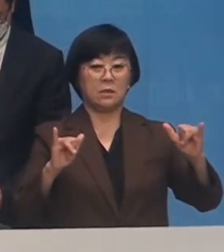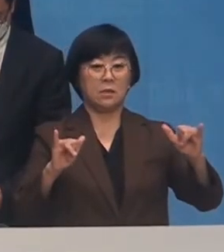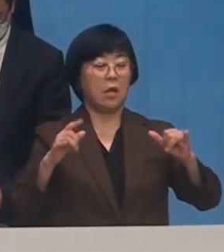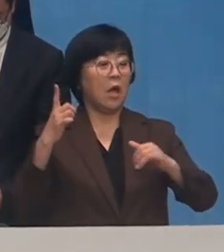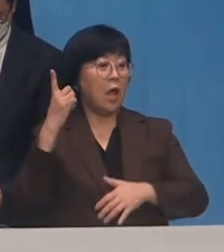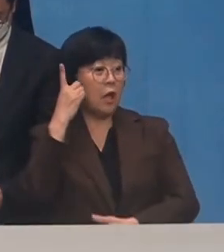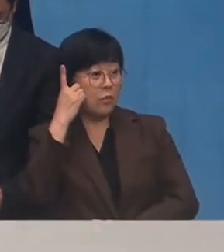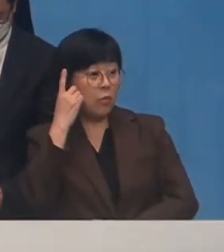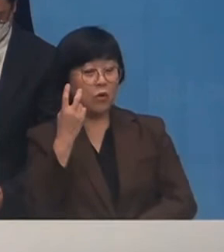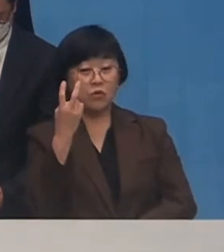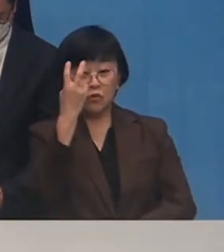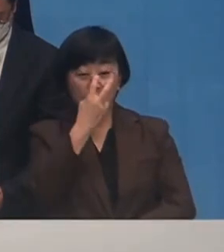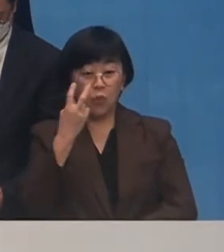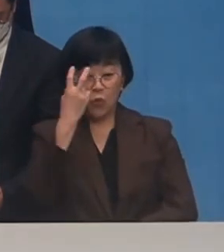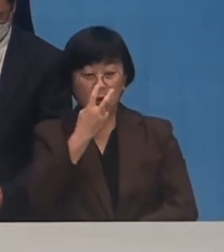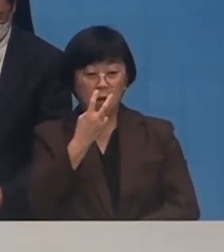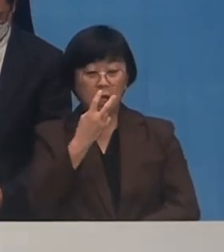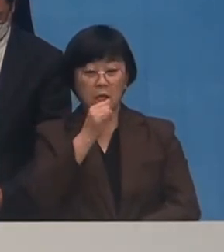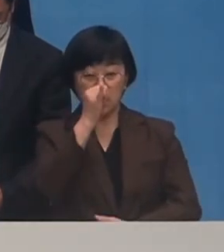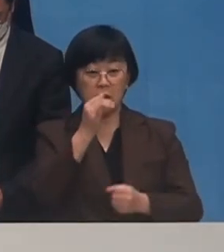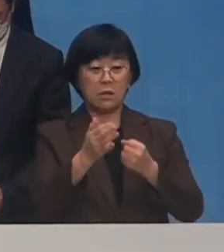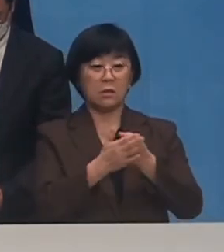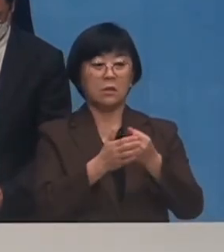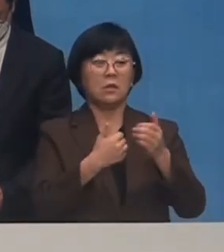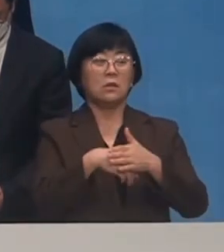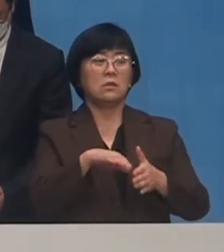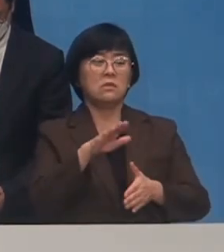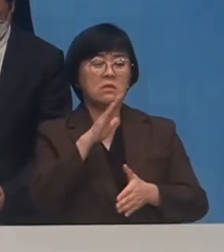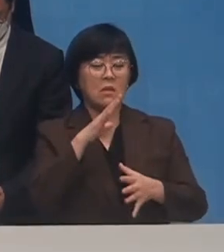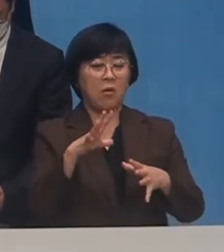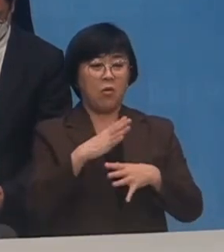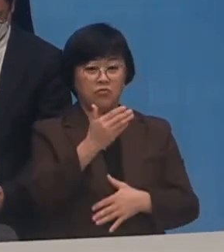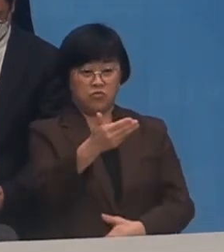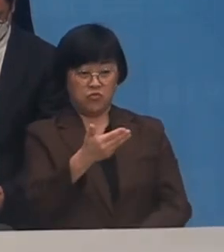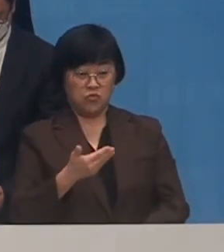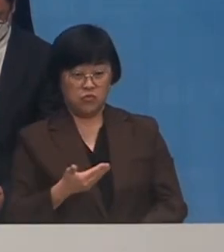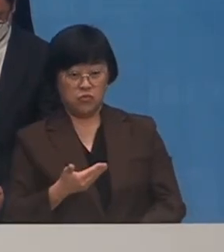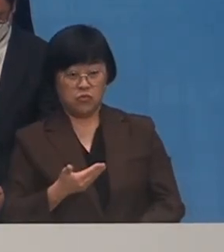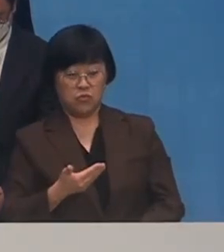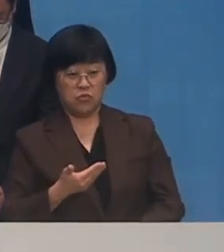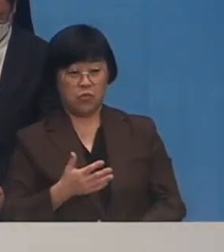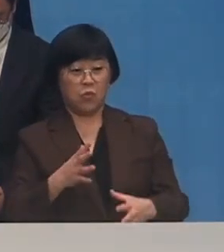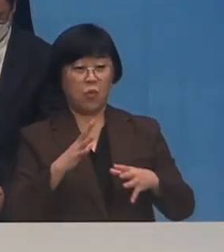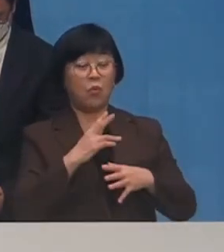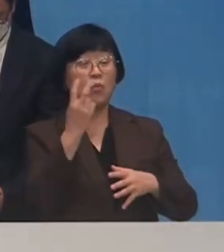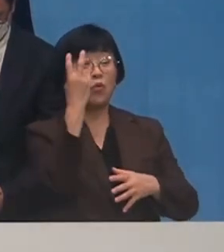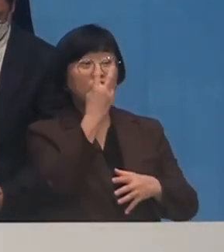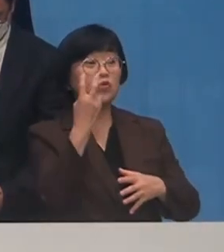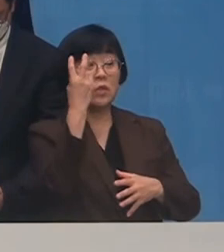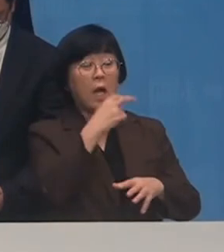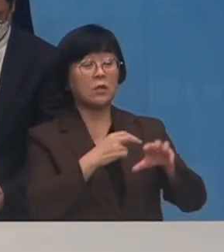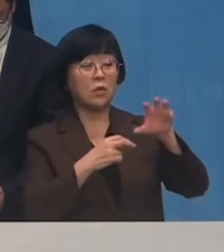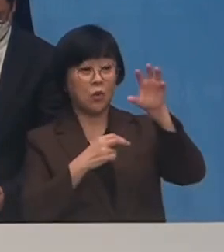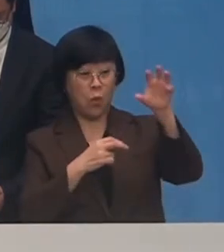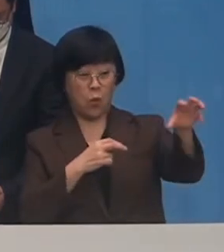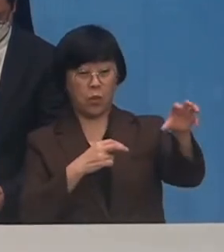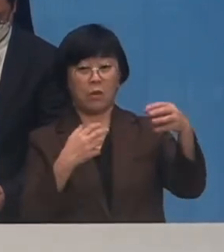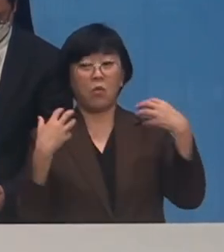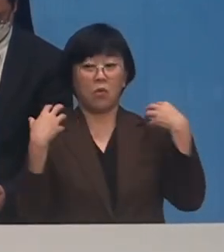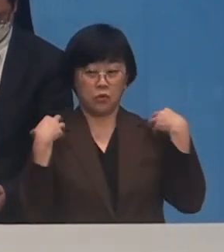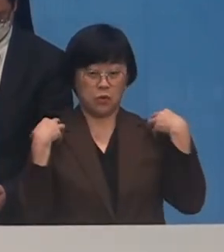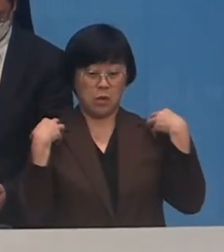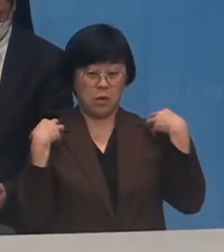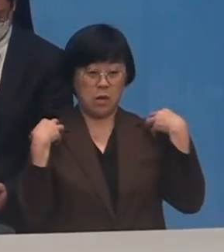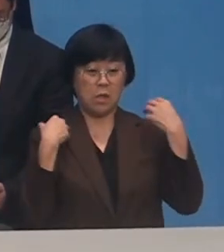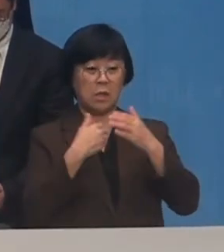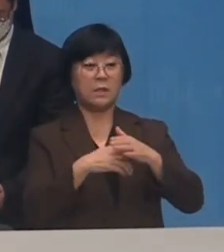통신 사찰이나 자행하는 그야말로 그래서 겁을 주는 공포수사처, 그 공수처가